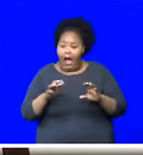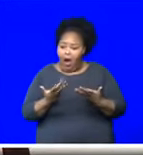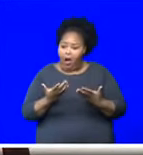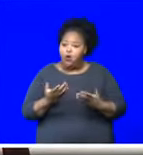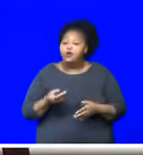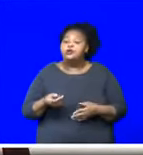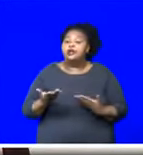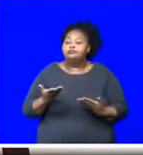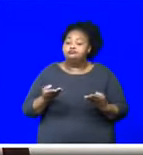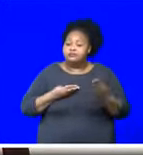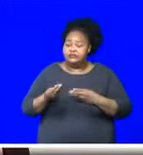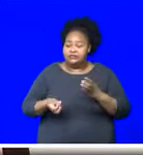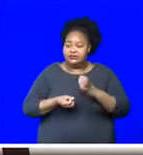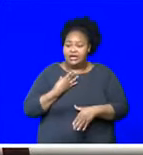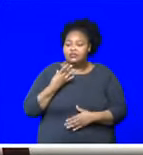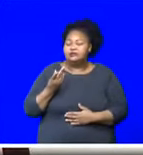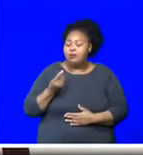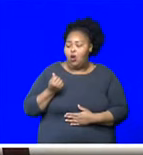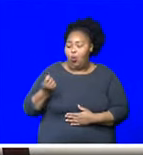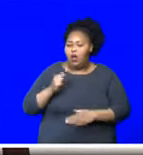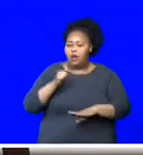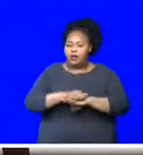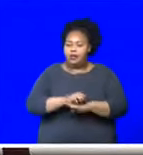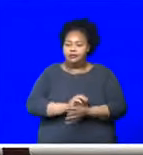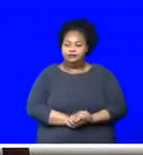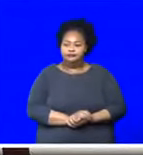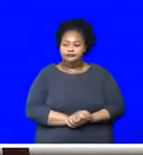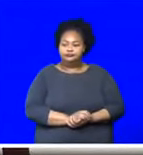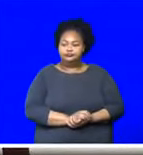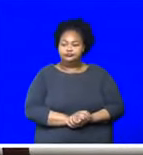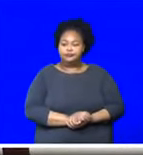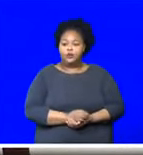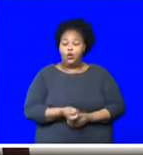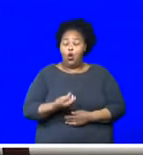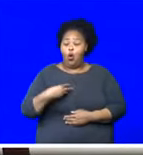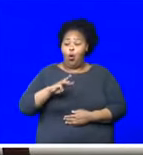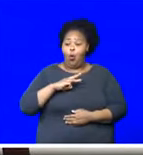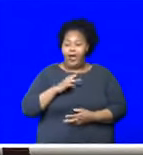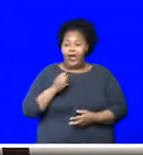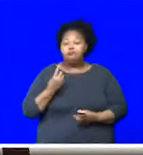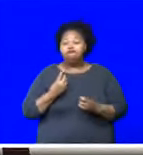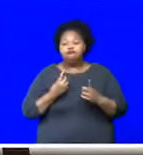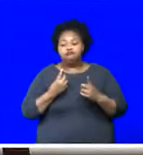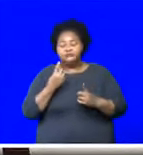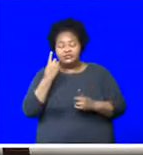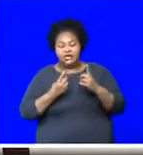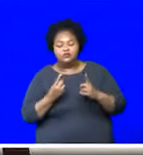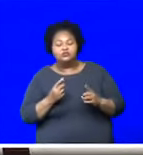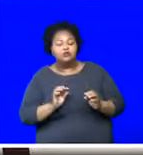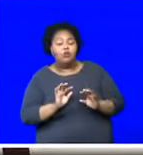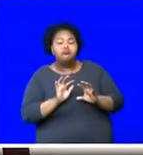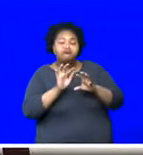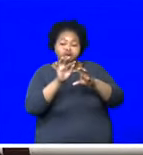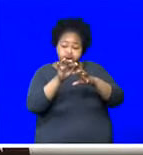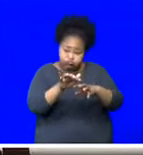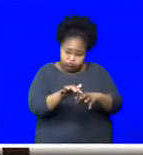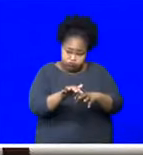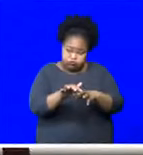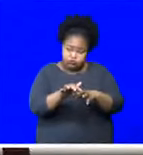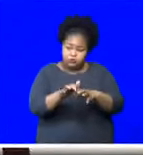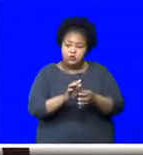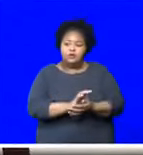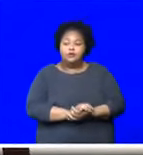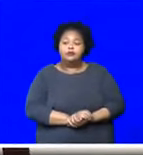kukuhle ngokuthi side sithi cha lokulelihlale libandla la agriculture likufundisa